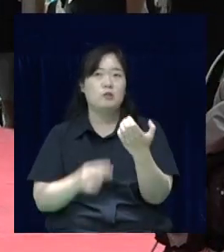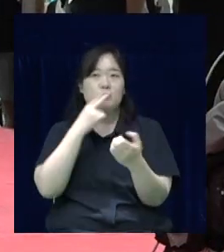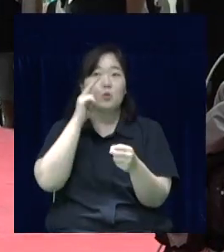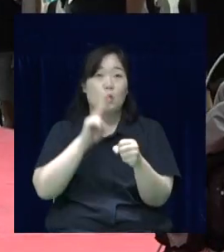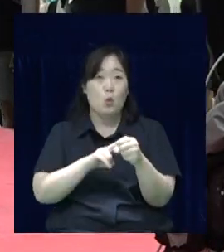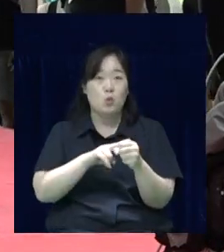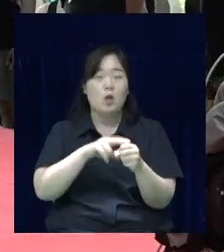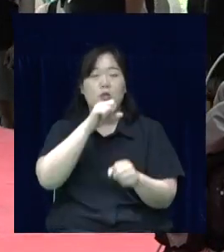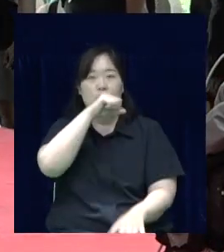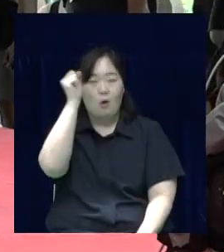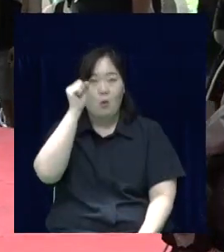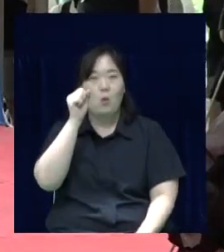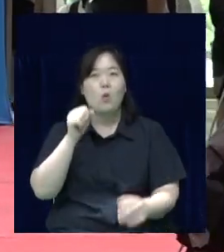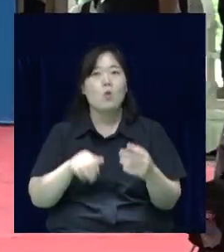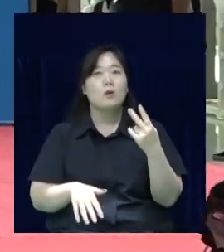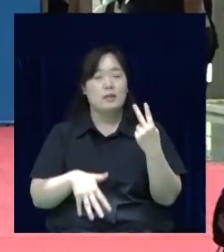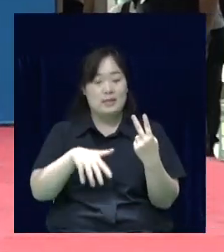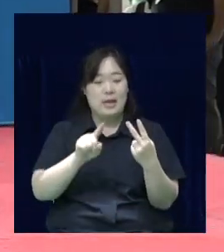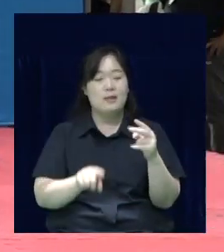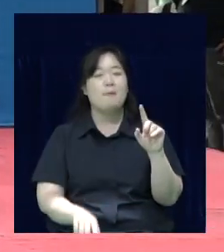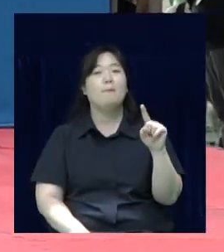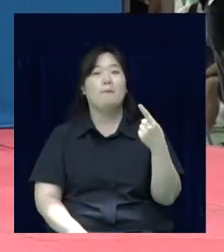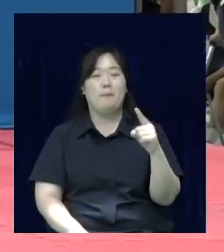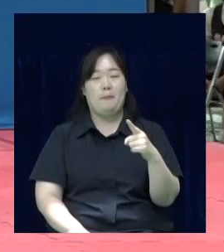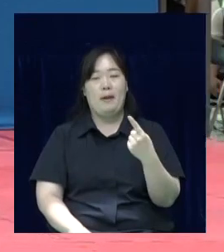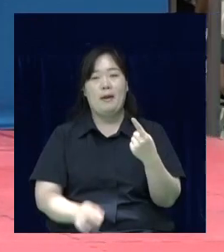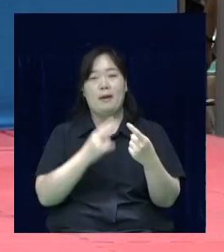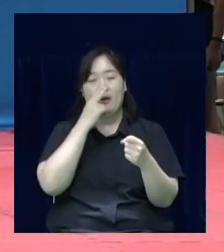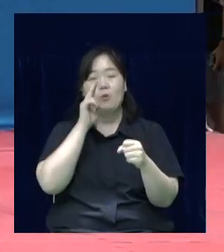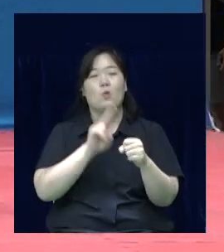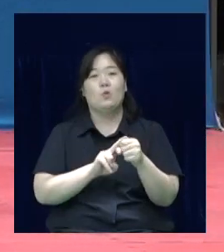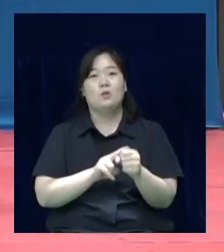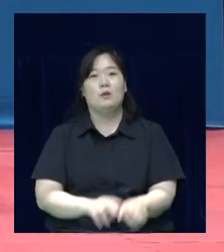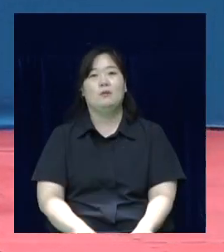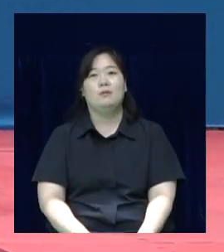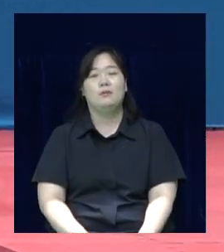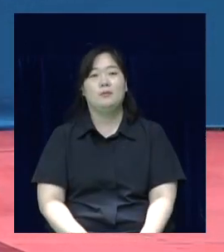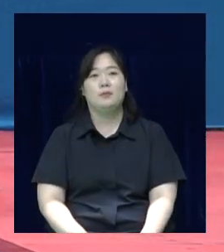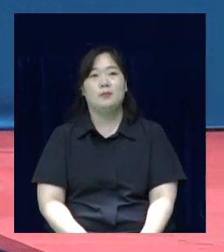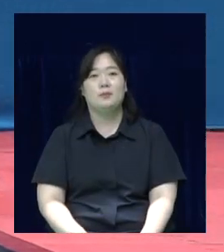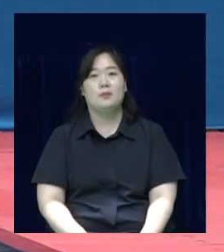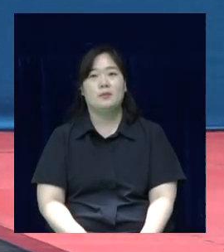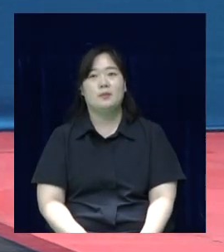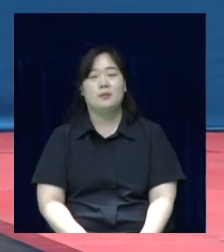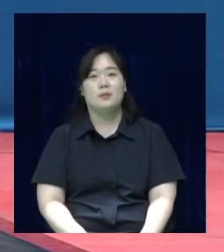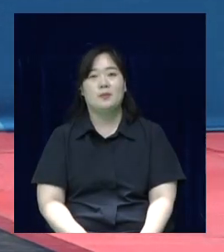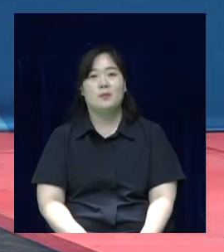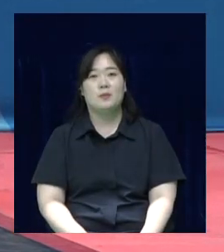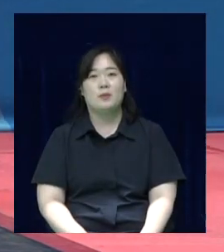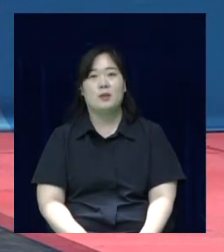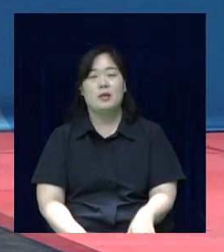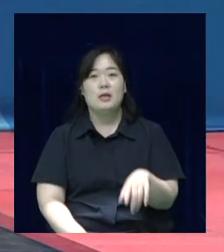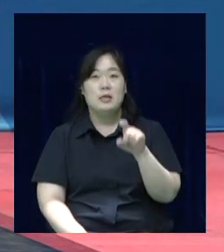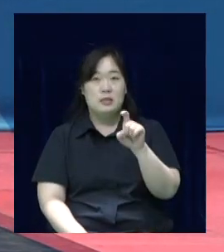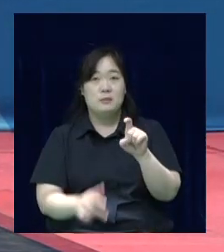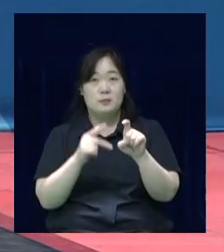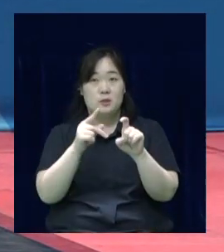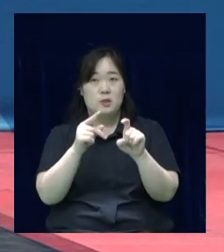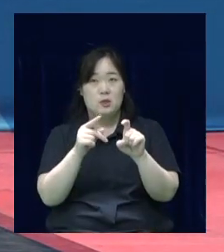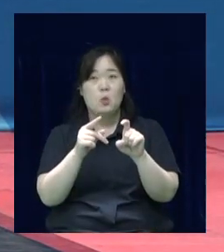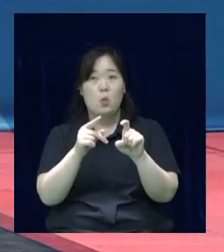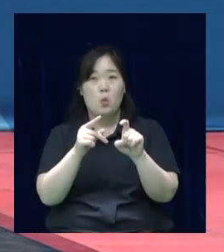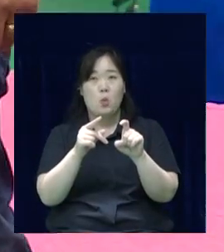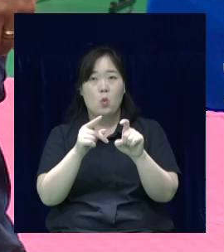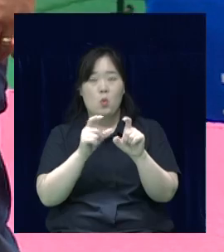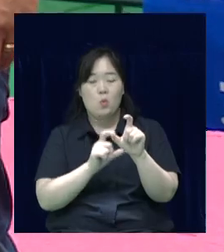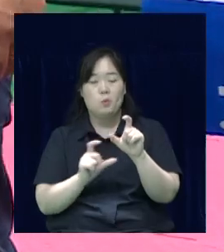2차 시도 100kg으로 이어갑니다. 2차 시도를 일단 10kg 중량 늘리면서